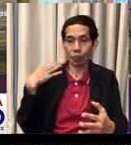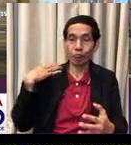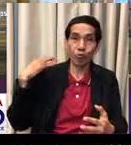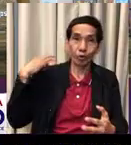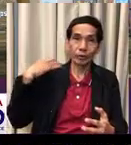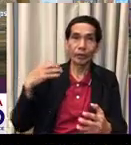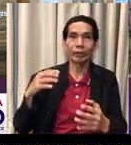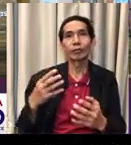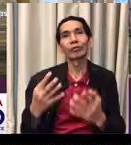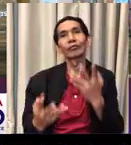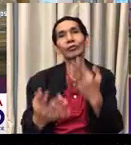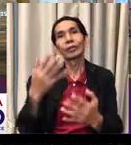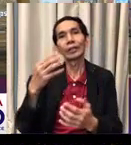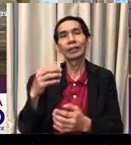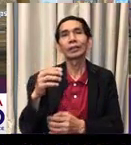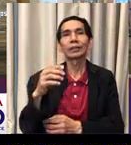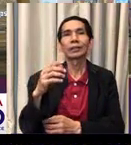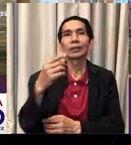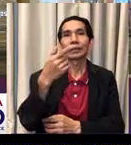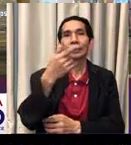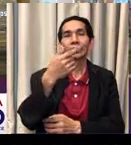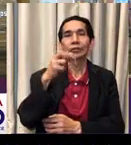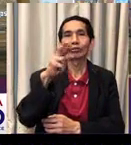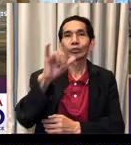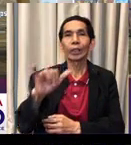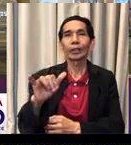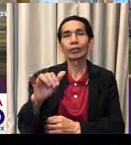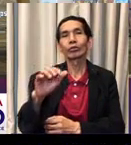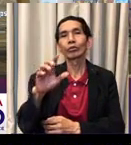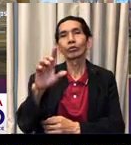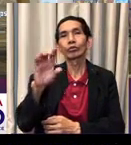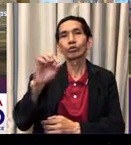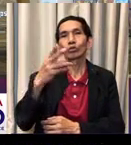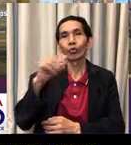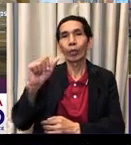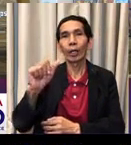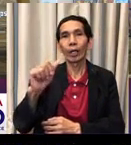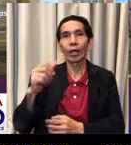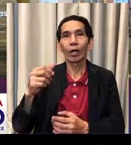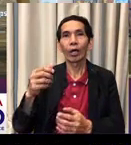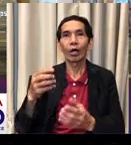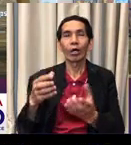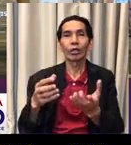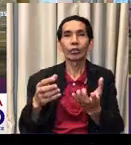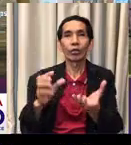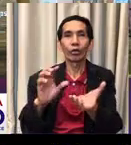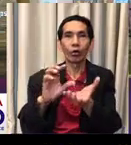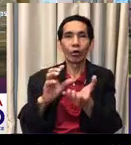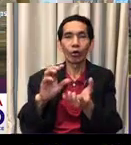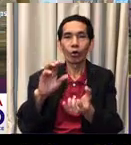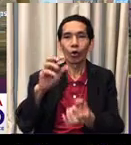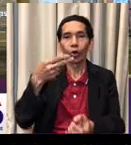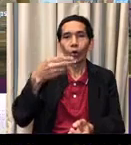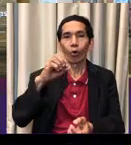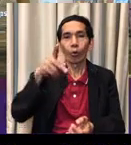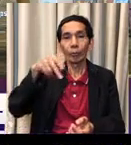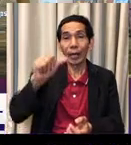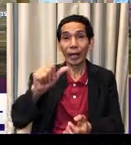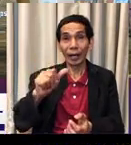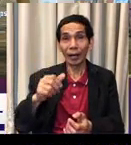Engbitin. Yes. Jerry Chua ng Engbitin. Alam niyo yung Hopia? Yeah. Ako may payo ako sa